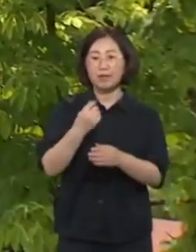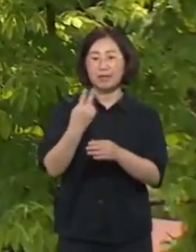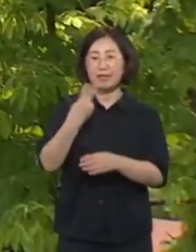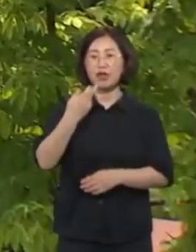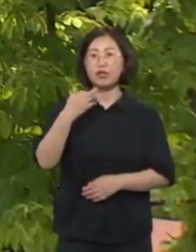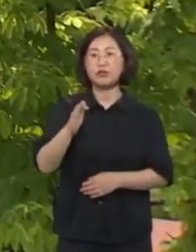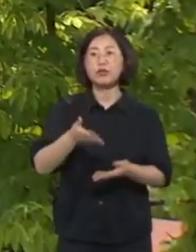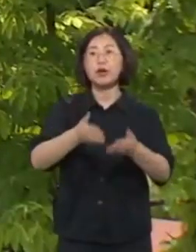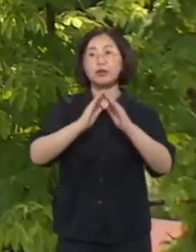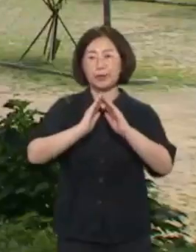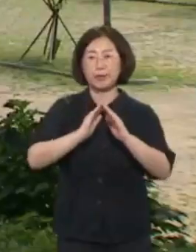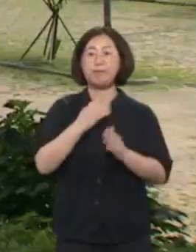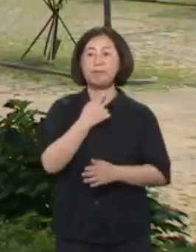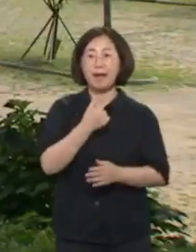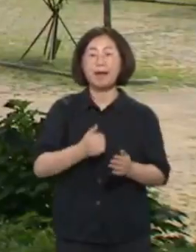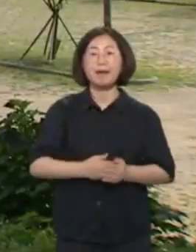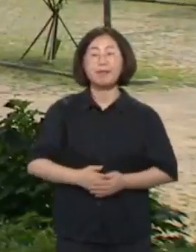2019년 조성됐습니다